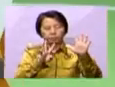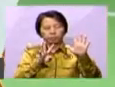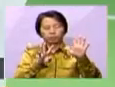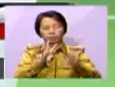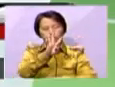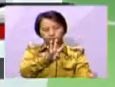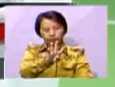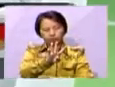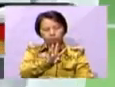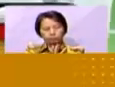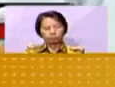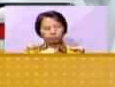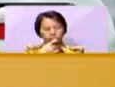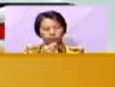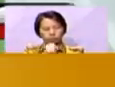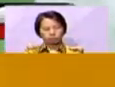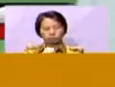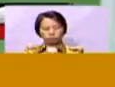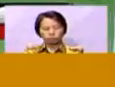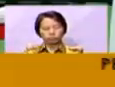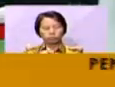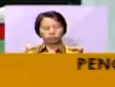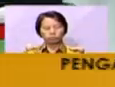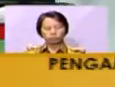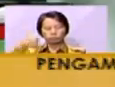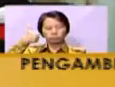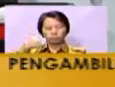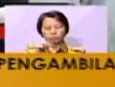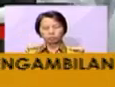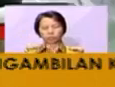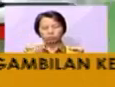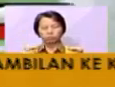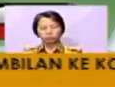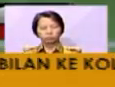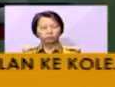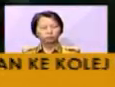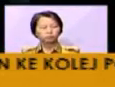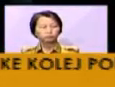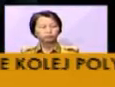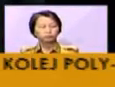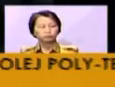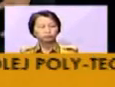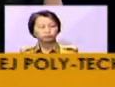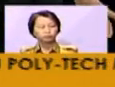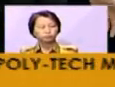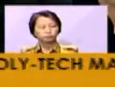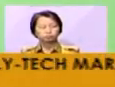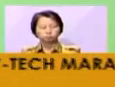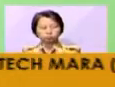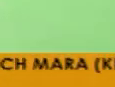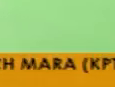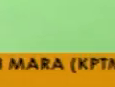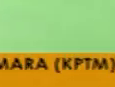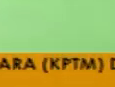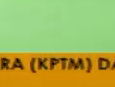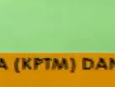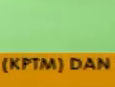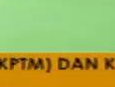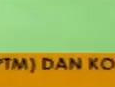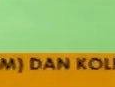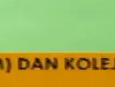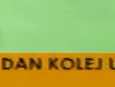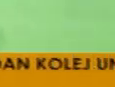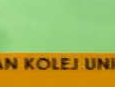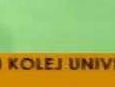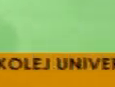berturut-turut sejak Sukansi 2011 dengan kemenangan 5-0. Kecemerlangan kem silat